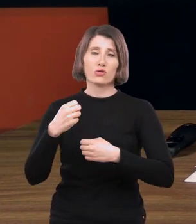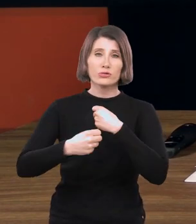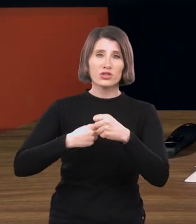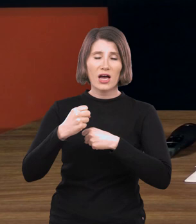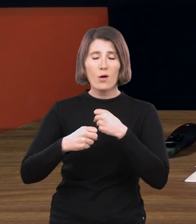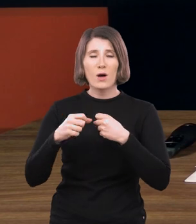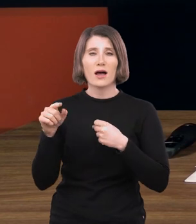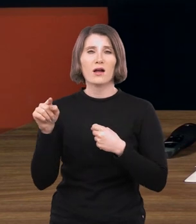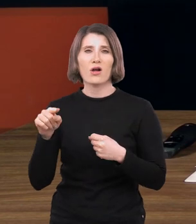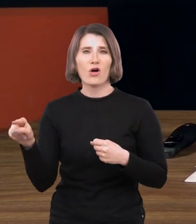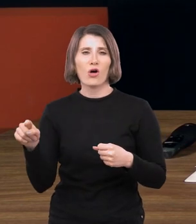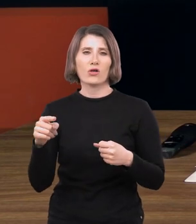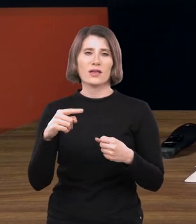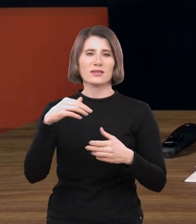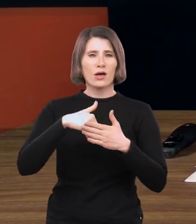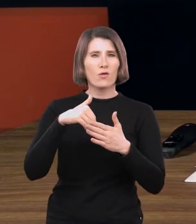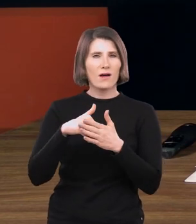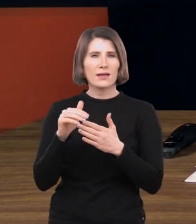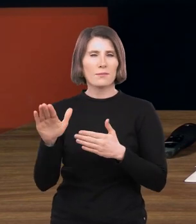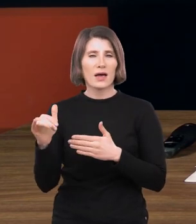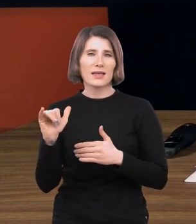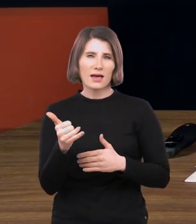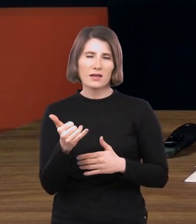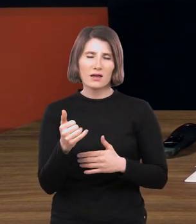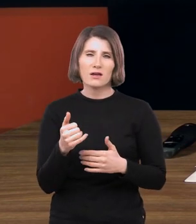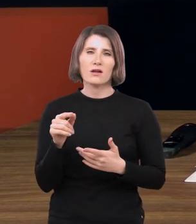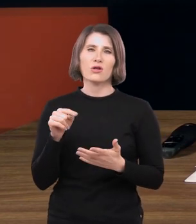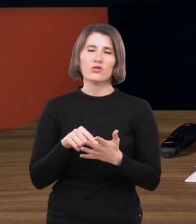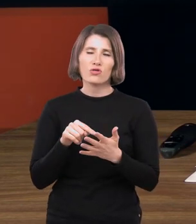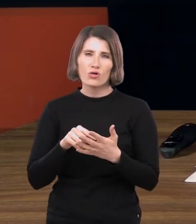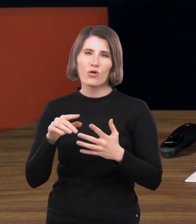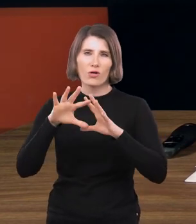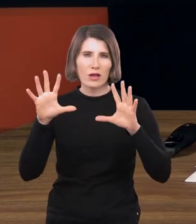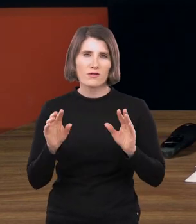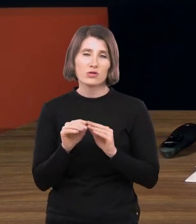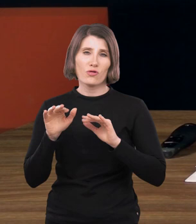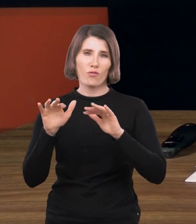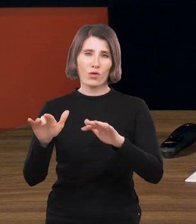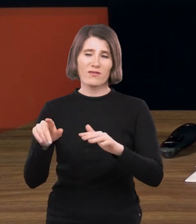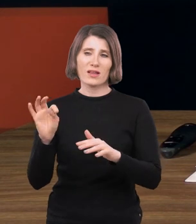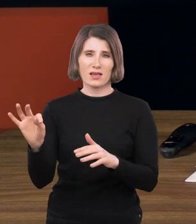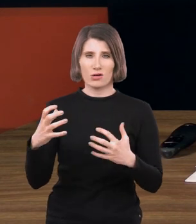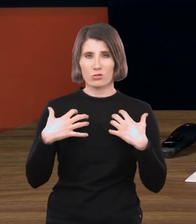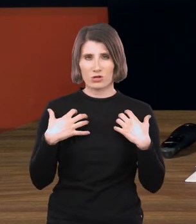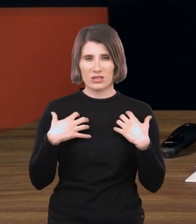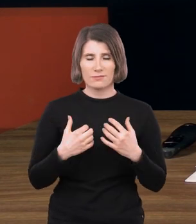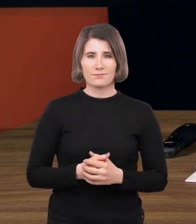właśnie wachlarz tych symptomów i objawów, tak też będzie wyglądało jego życie w dużym